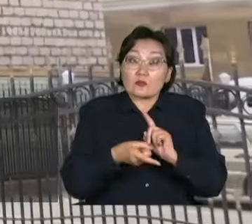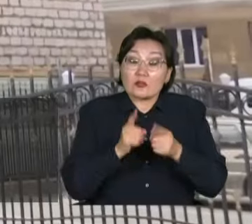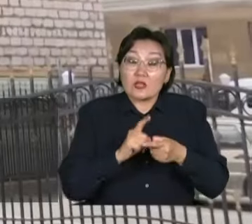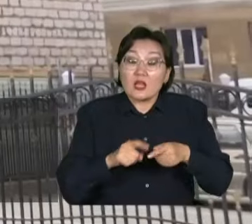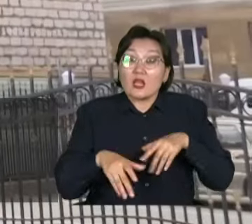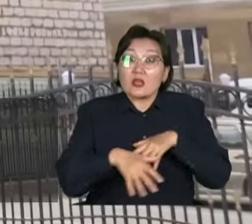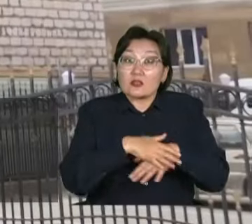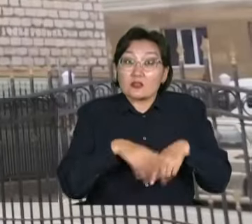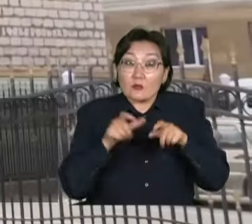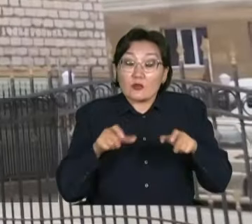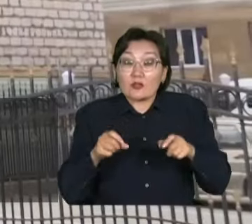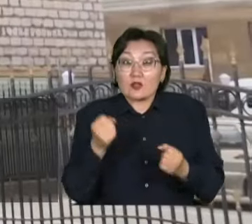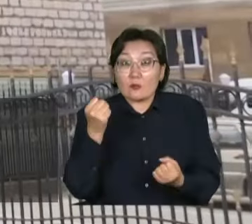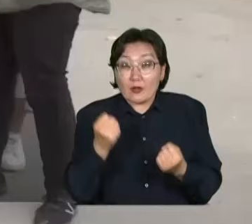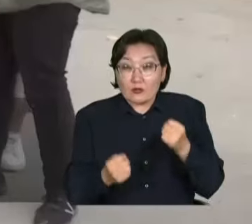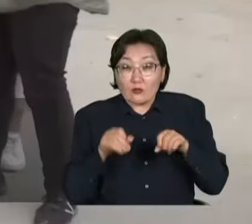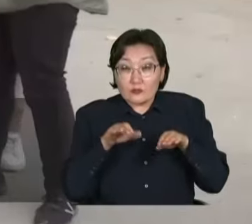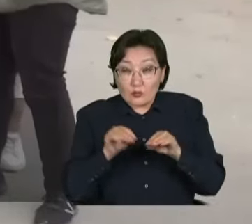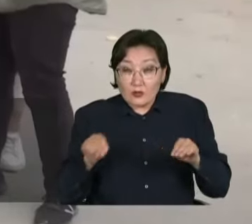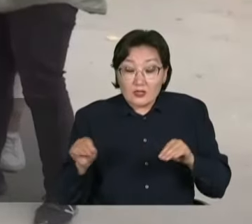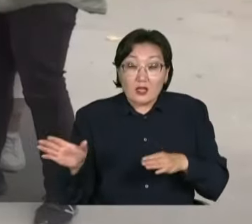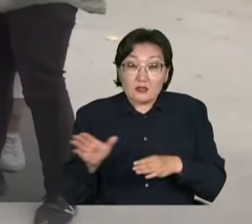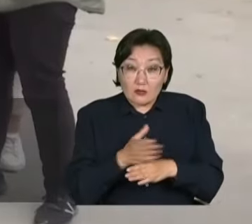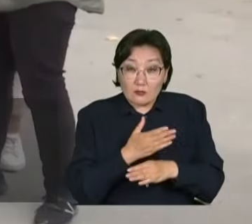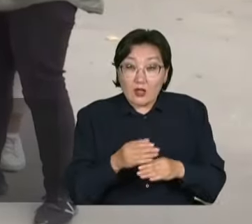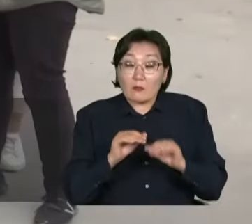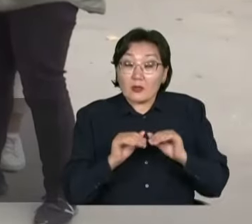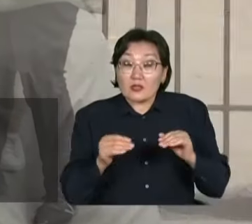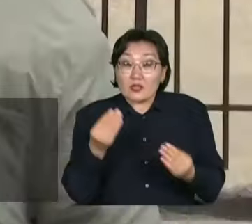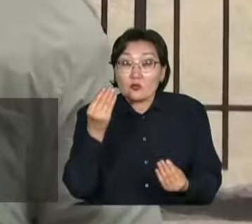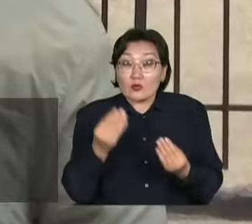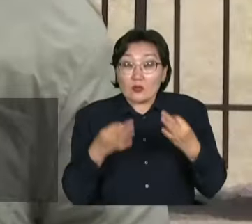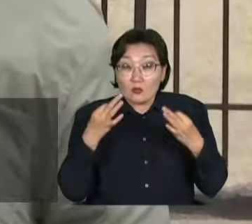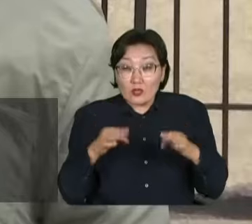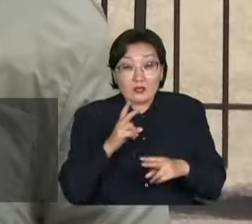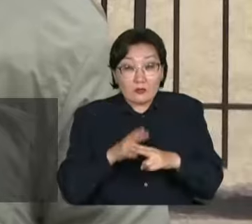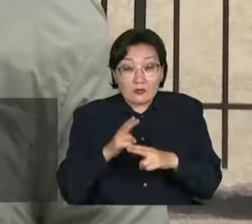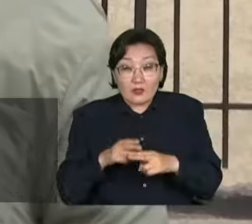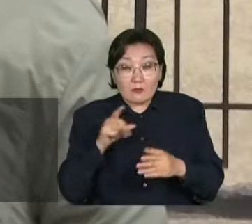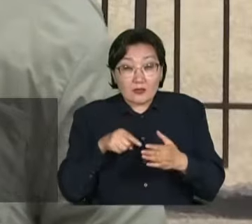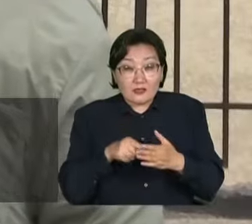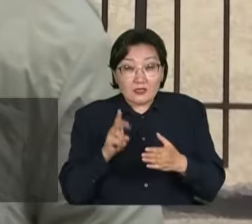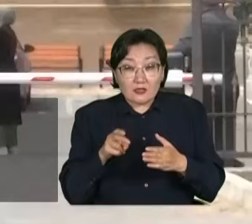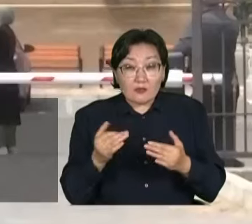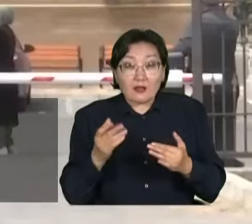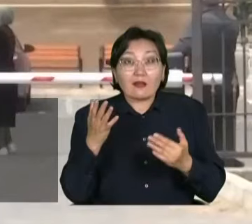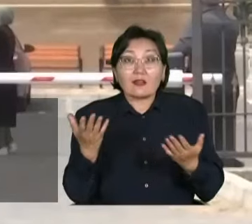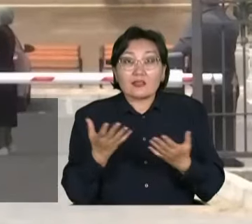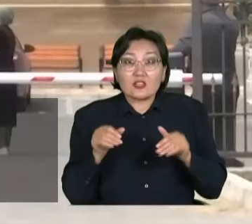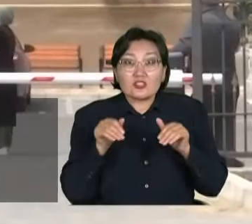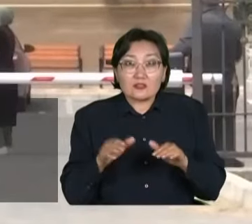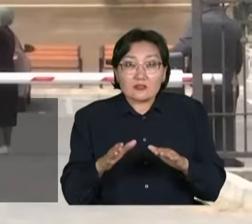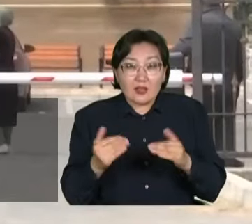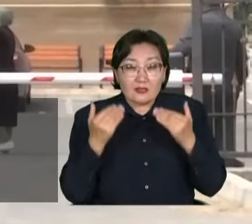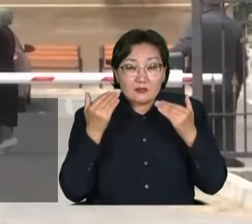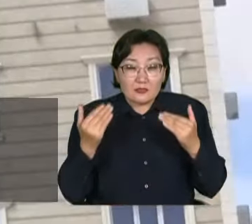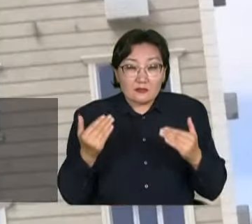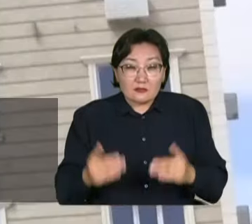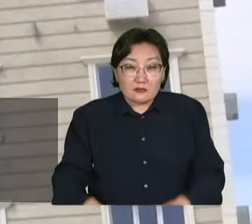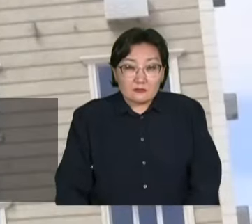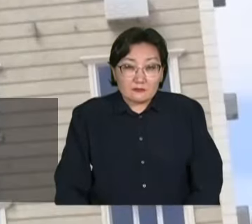тұрағынан айырып, балалардың аулада еркін ойнауына кедергі болып отыр. Ал әзірге мәселені кімнің қалай шешетіні белгісіз. Фариза Садатқызы,